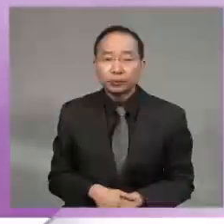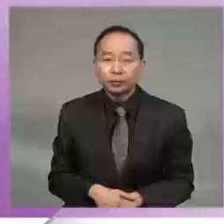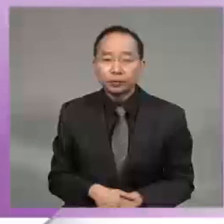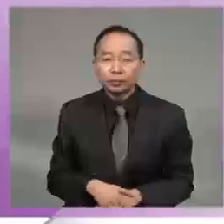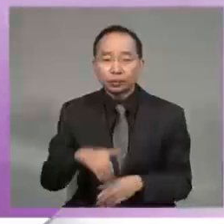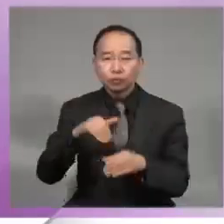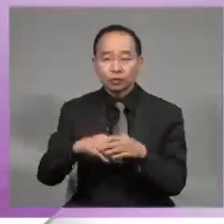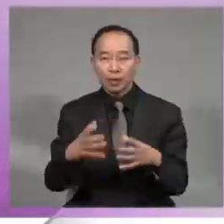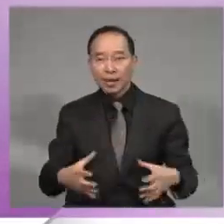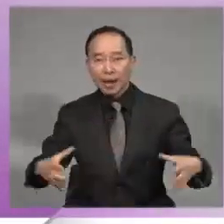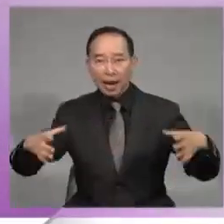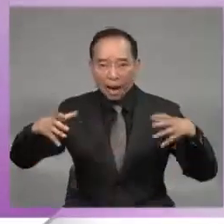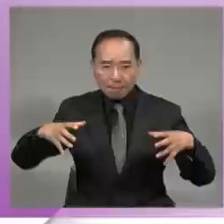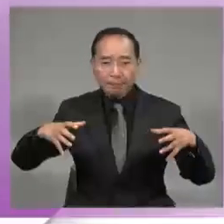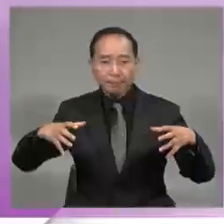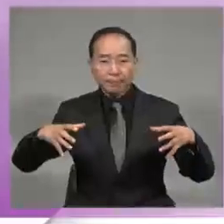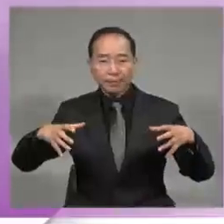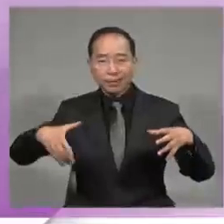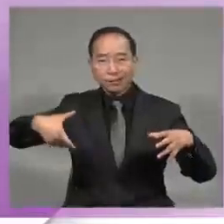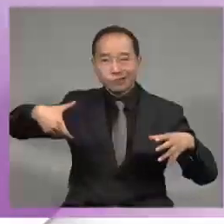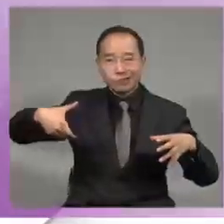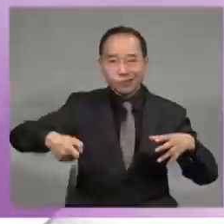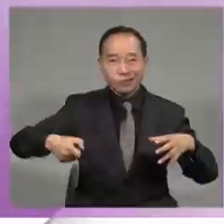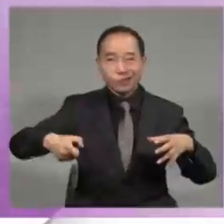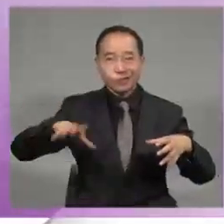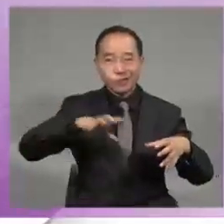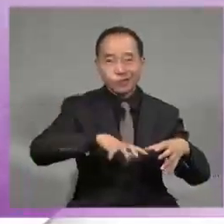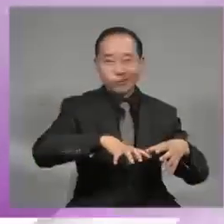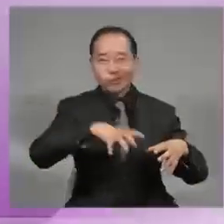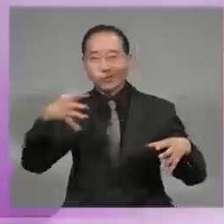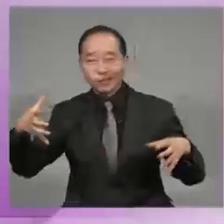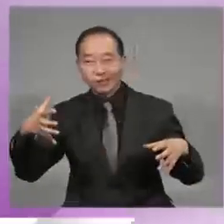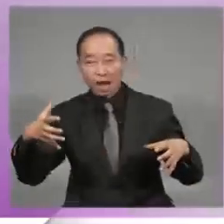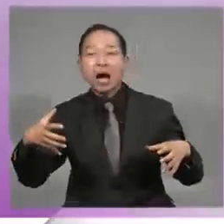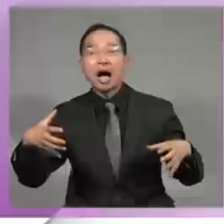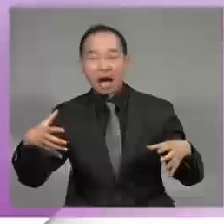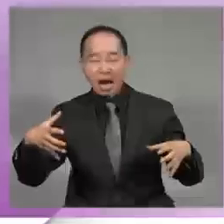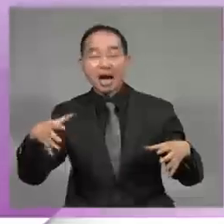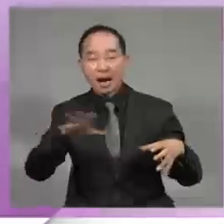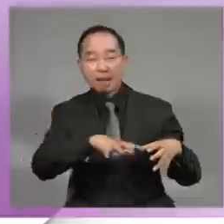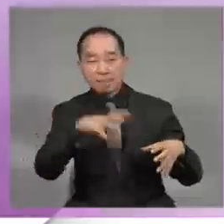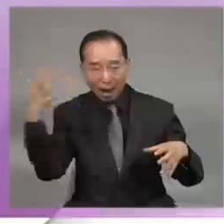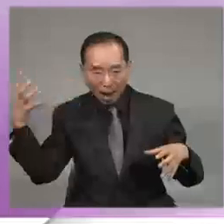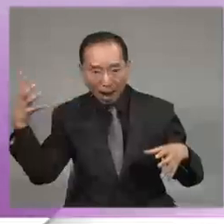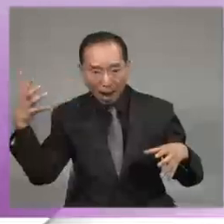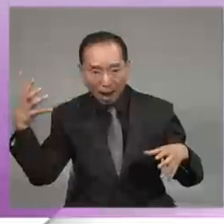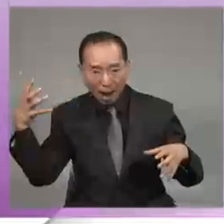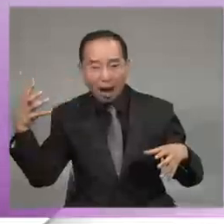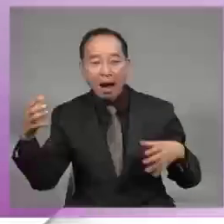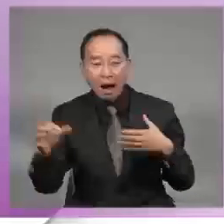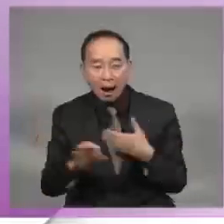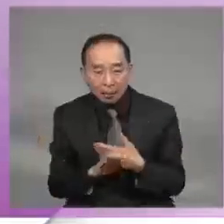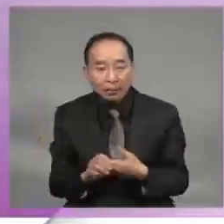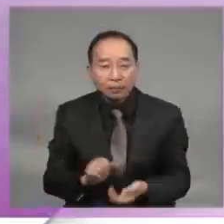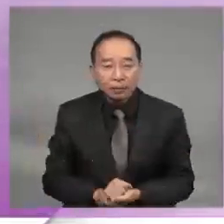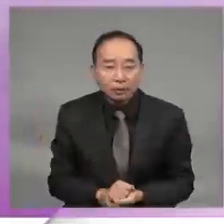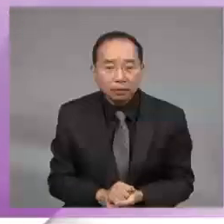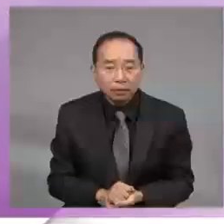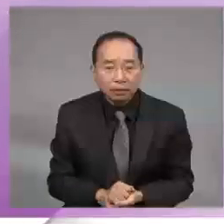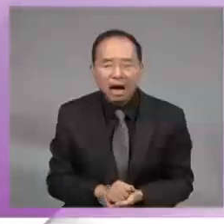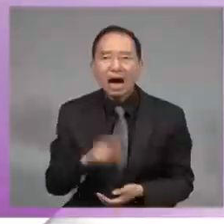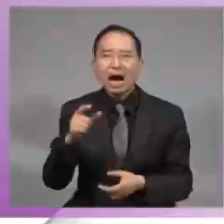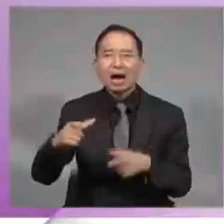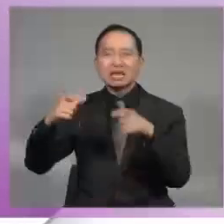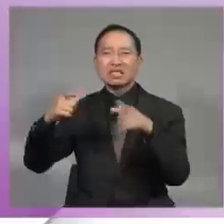투표함을 이제 따게 되네요. 아, 이제는 확실히 알겠습니다. 저 플라스틱 통해서 이제 꺼내면 네. 예, 아까처럼 저거는 지금 관외 사전